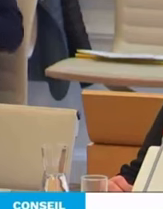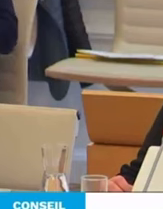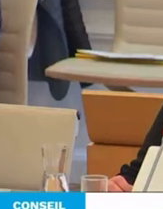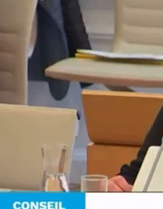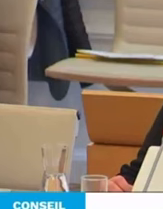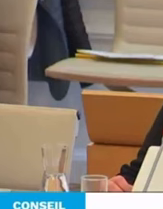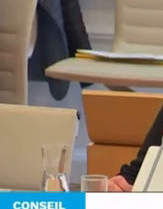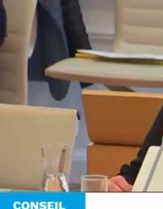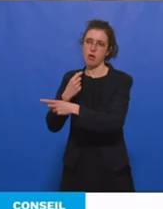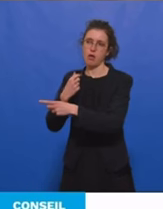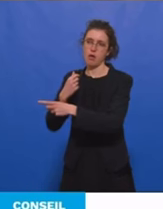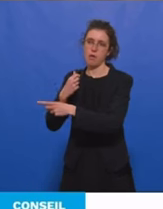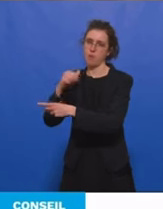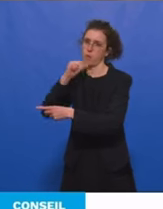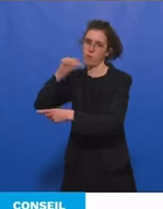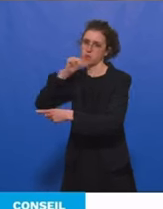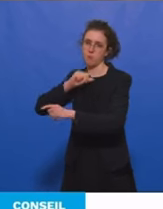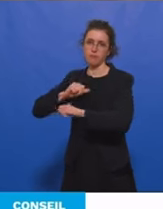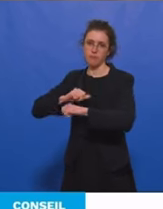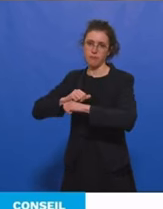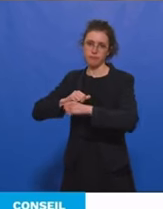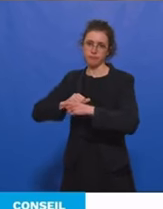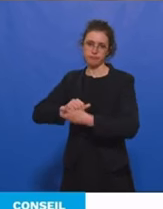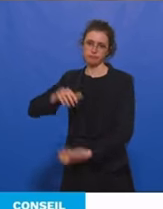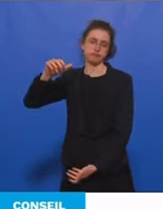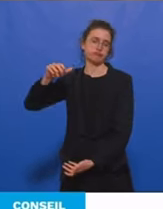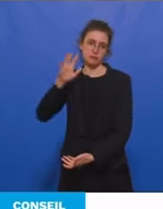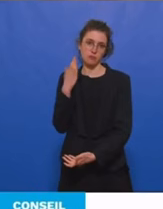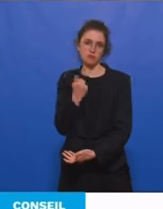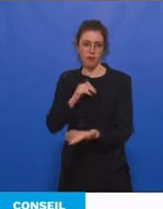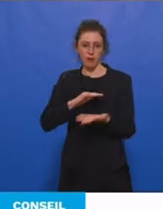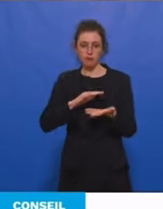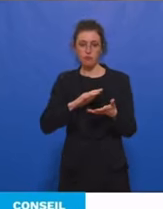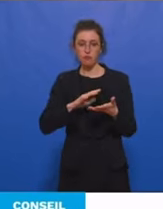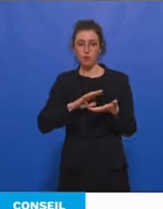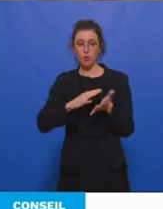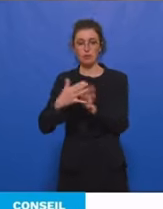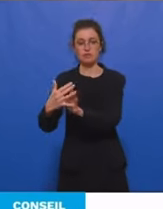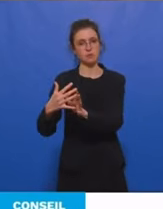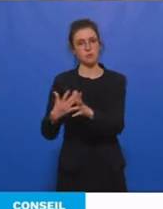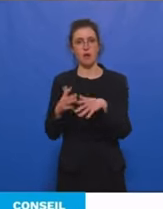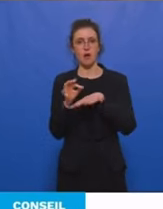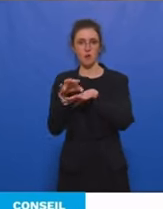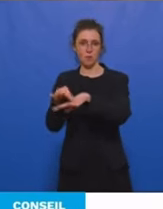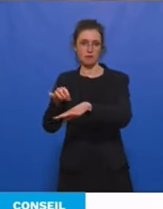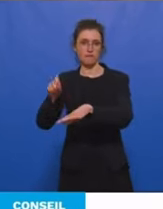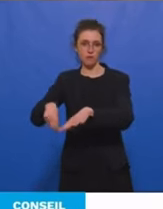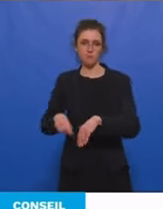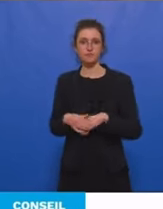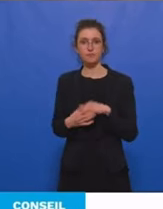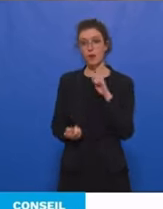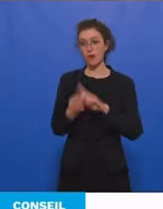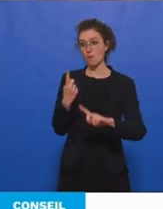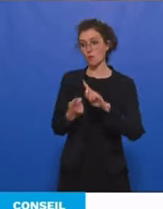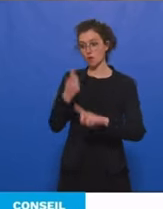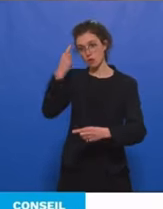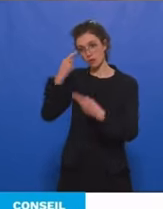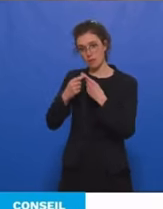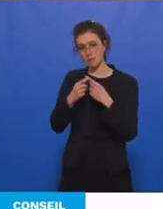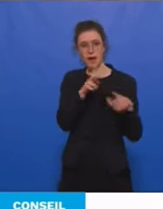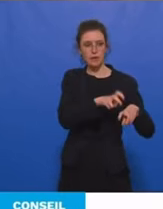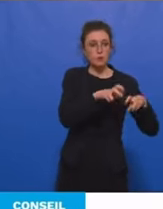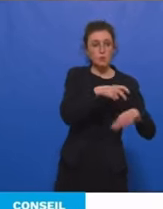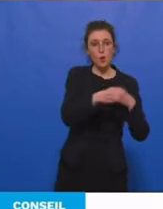faire, pour mener ces transitions. C'est important pour ces modèles économiques, les agriculteurs et les industriels, de mener cette